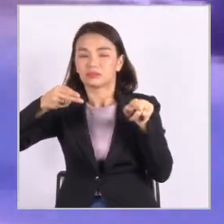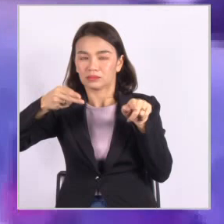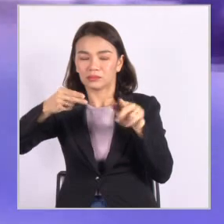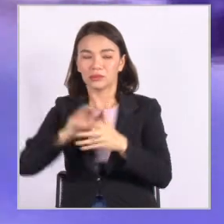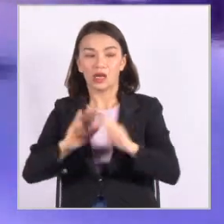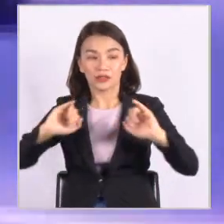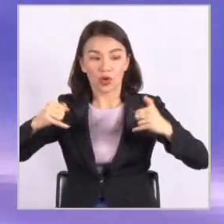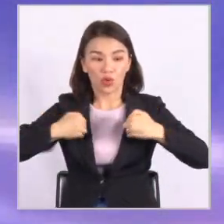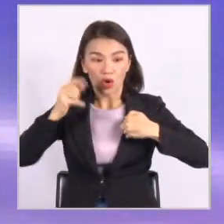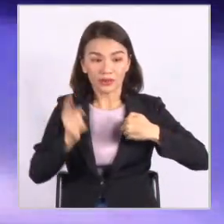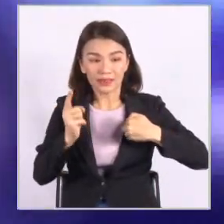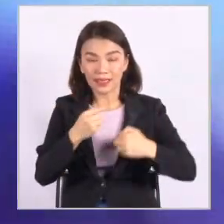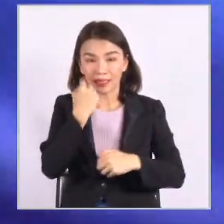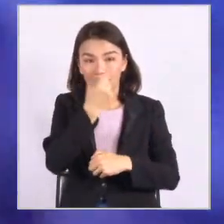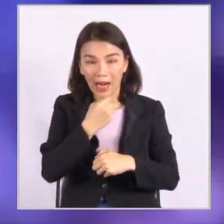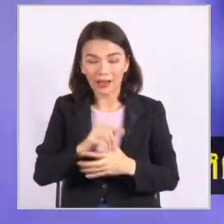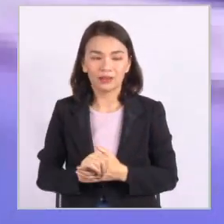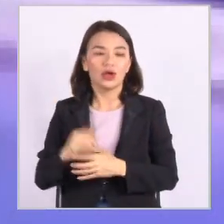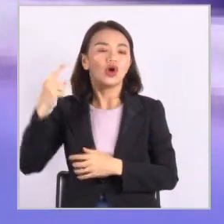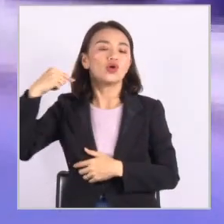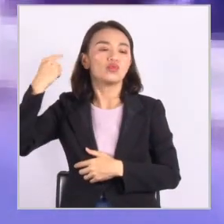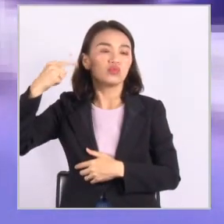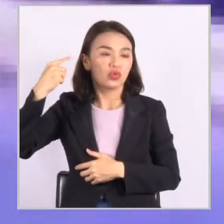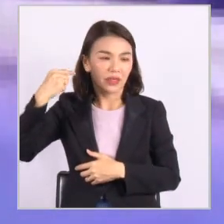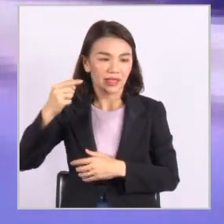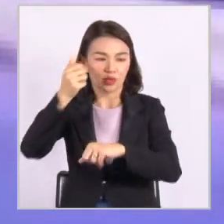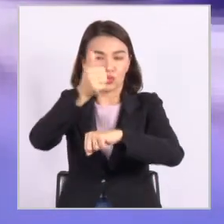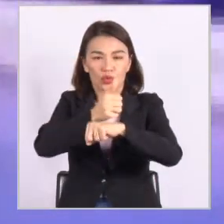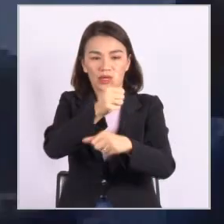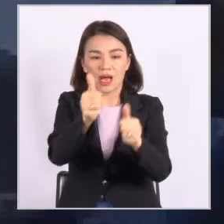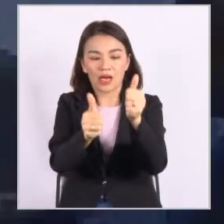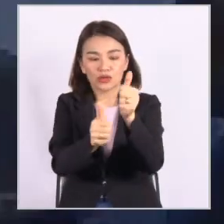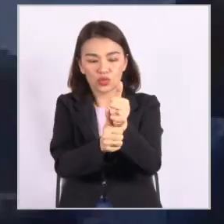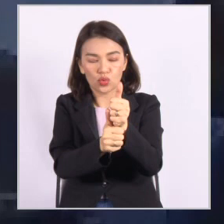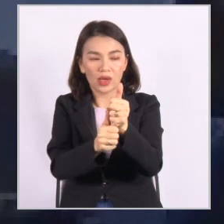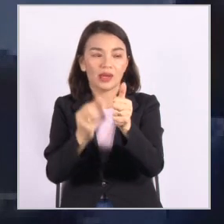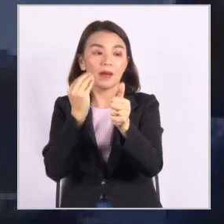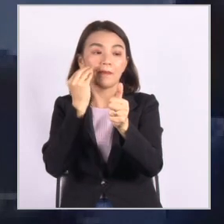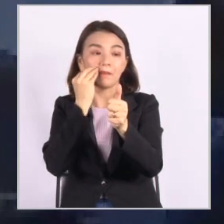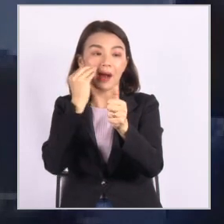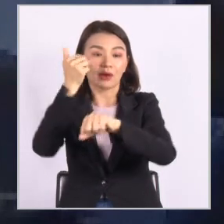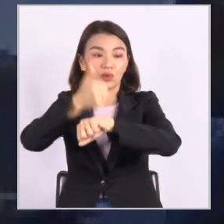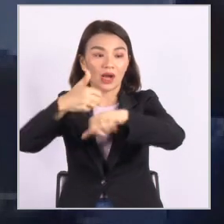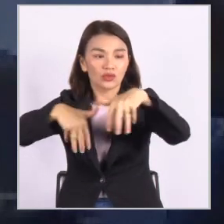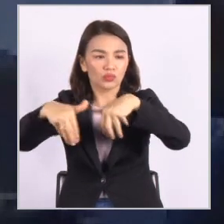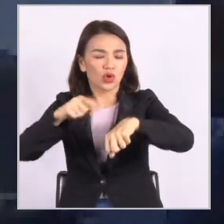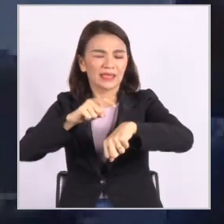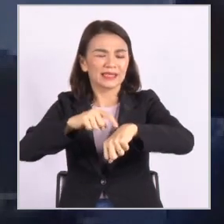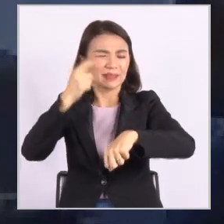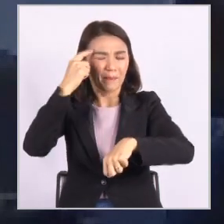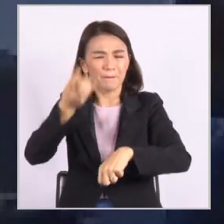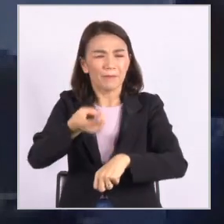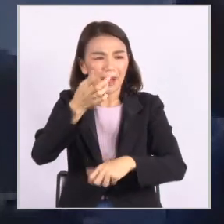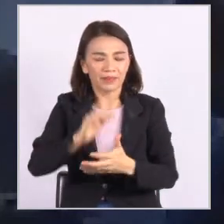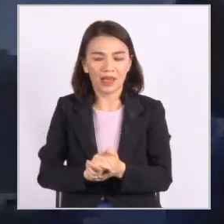รถที่แท้จริงคือนางสาวศิรินภาสุพรรณกลางเป็นผู้ช่วยผู้ใหญ่บ้านค่ะเธอบอกว่าจอดติดเครื่องไว้แป๊บเดียวกะว่าลงไปซื้อ